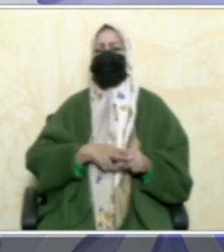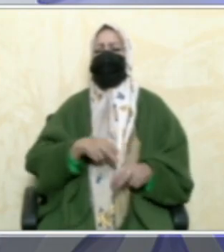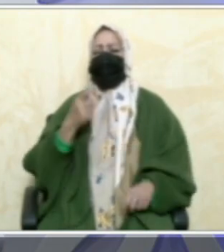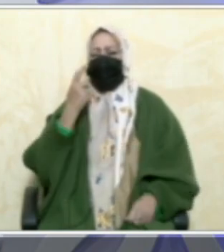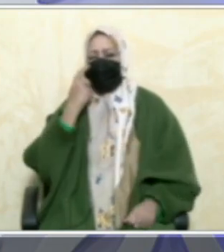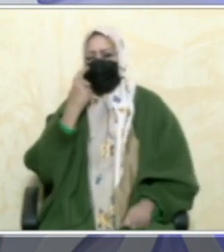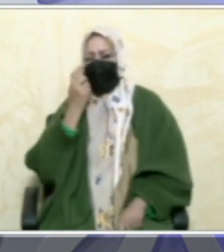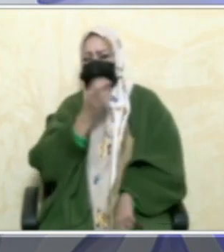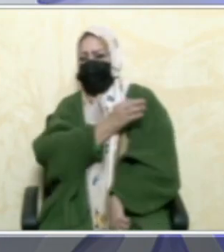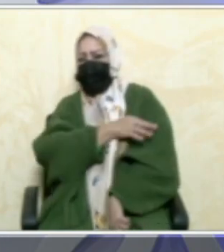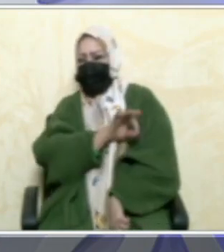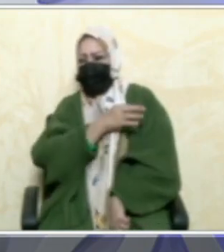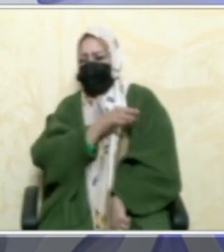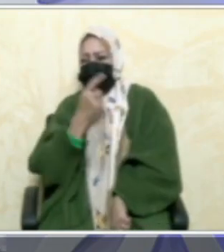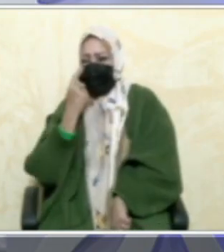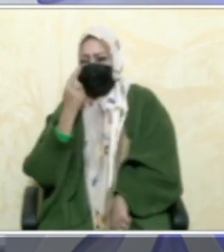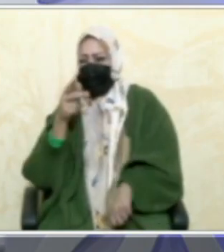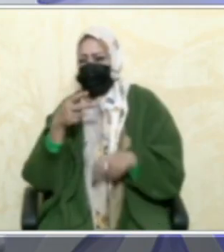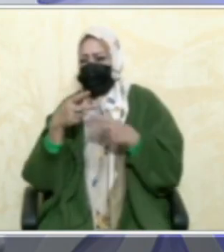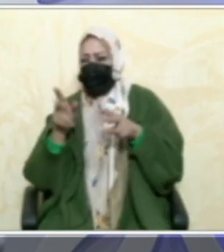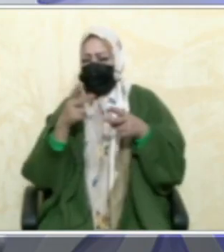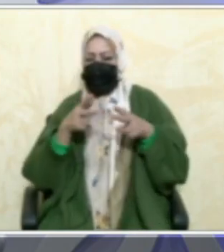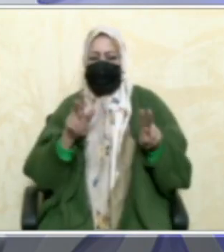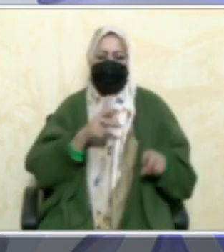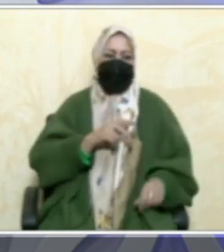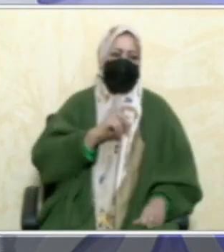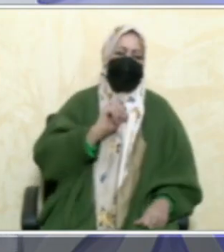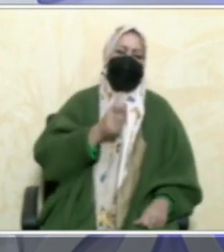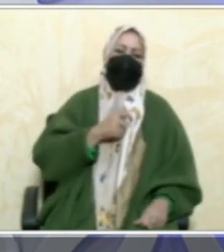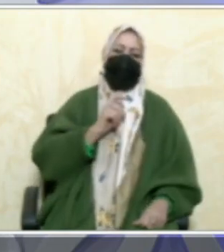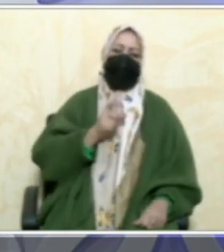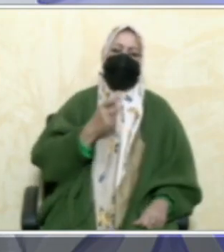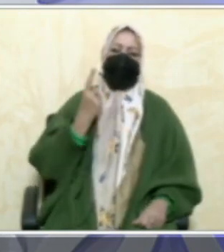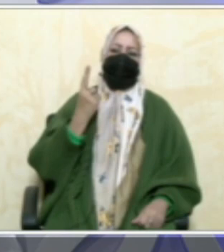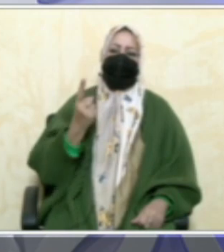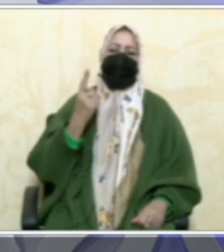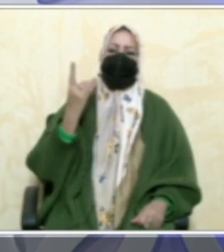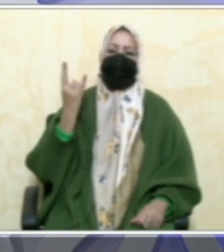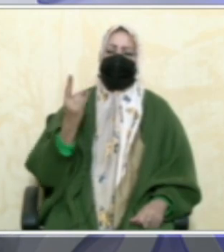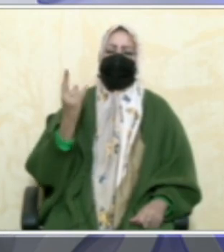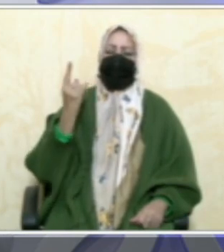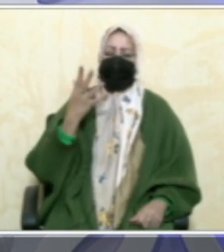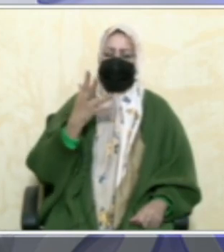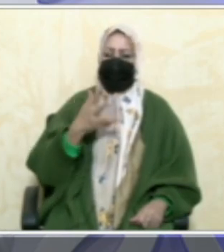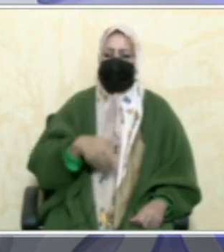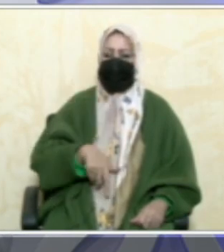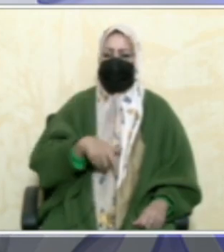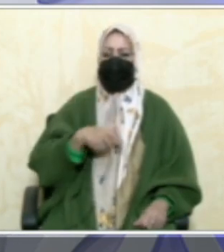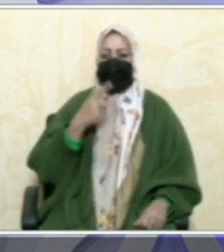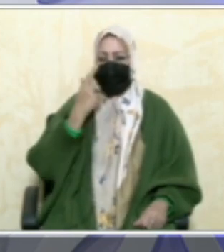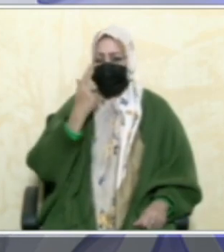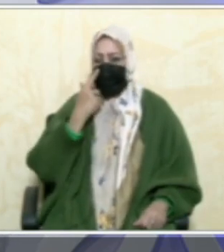كل شهرين مرة يديروها في اليوم 10 مرات، وبالتالي قد يكون جسا للنبض. ولا بد